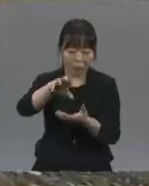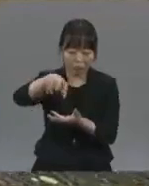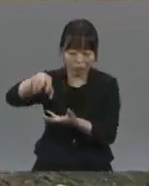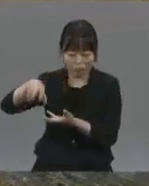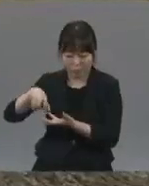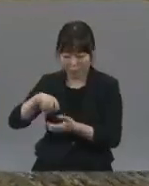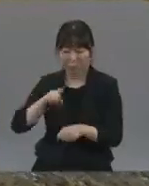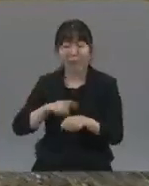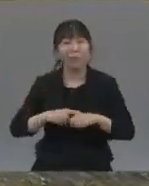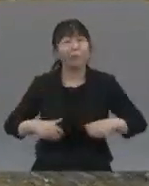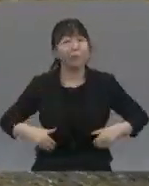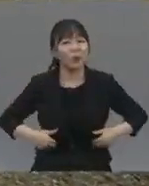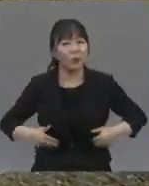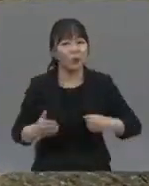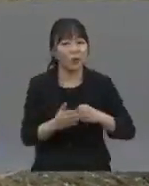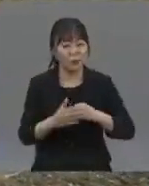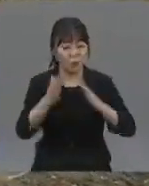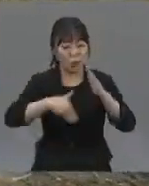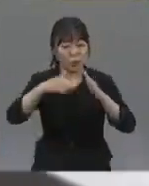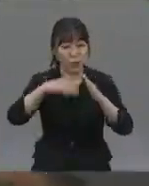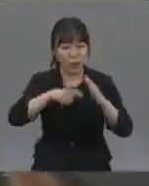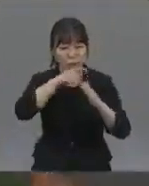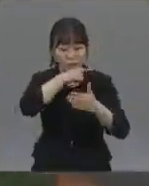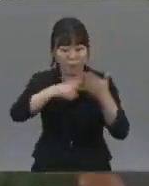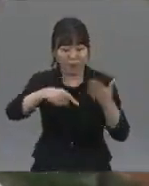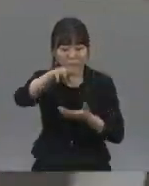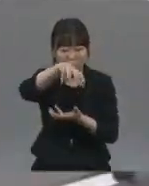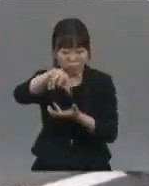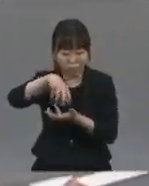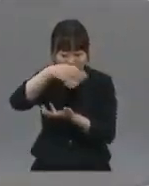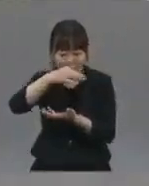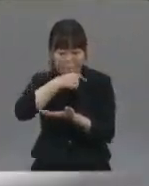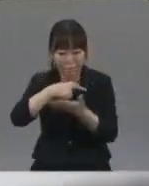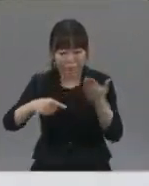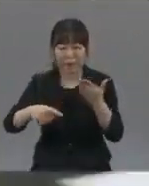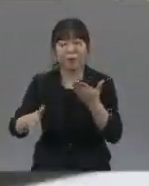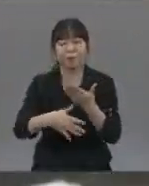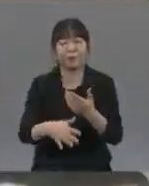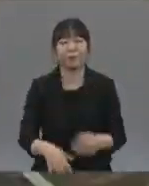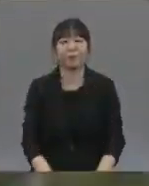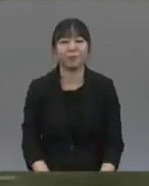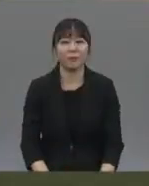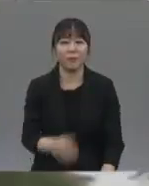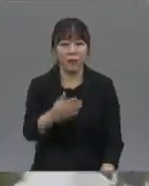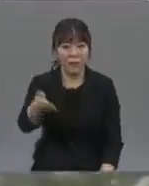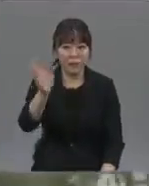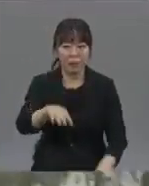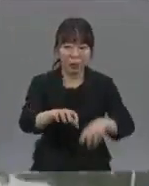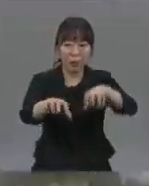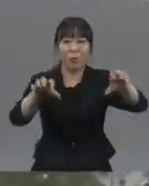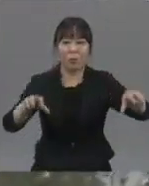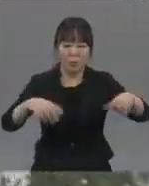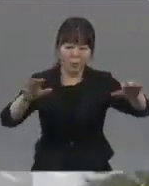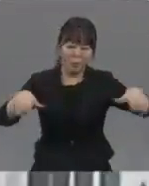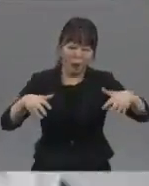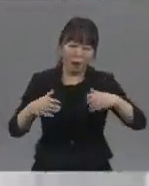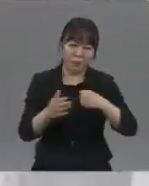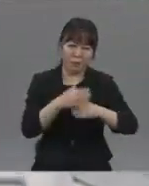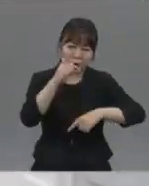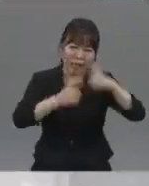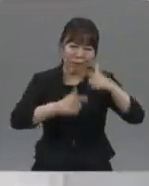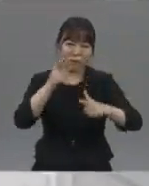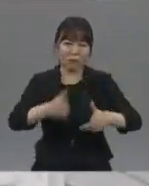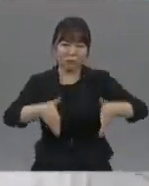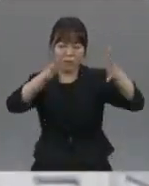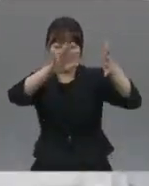provisoire fait état leur ou nous enregistrons ce journal d'un mort d'un blessé d'indisparus en 69 a été retrouvé sans vie dans un ruisseau à